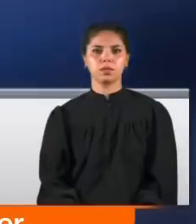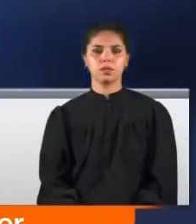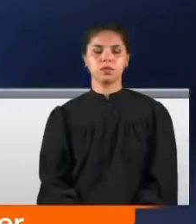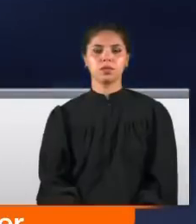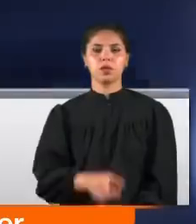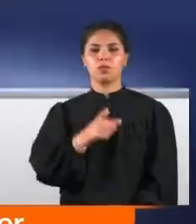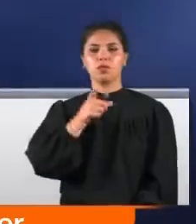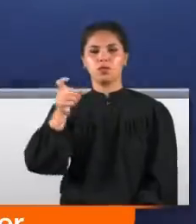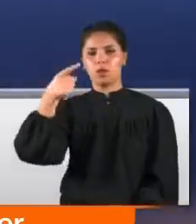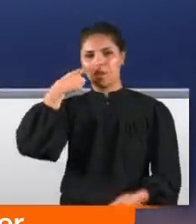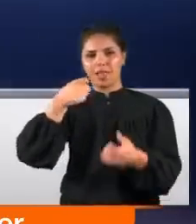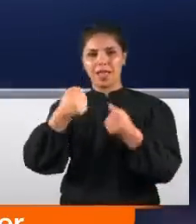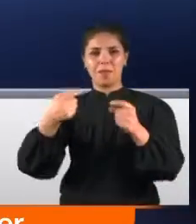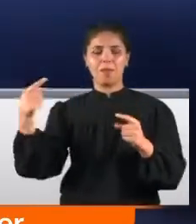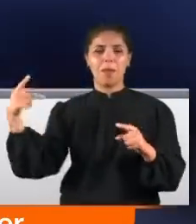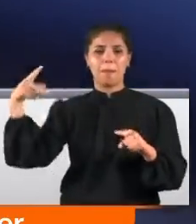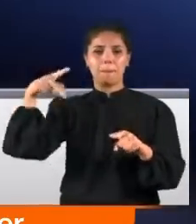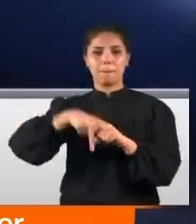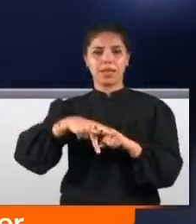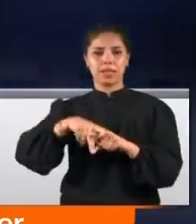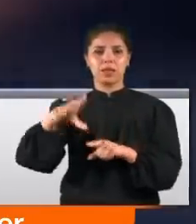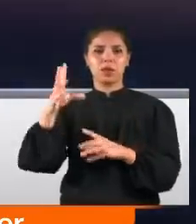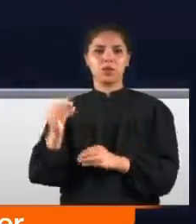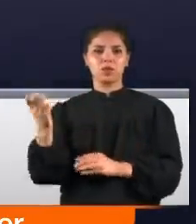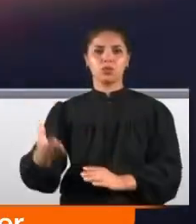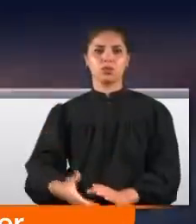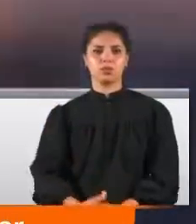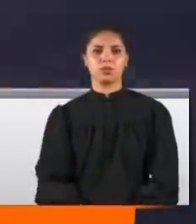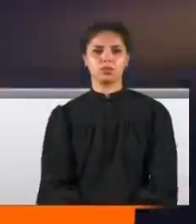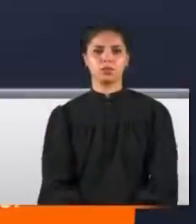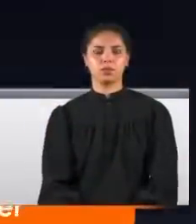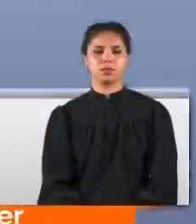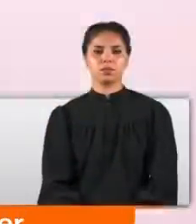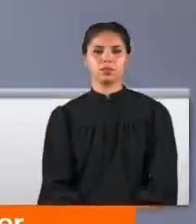Kurşun yağmuru aracına bindiği anda başladı.